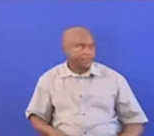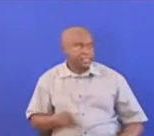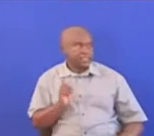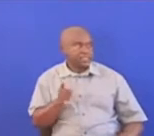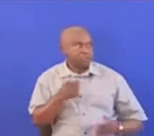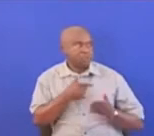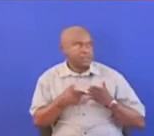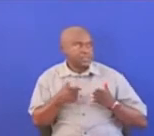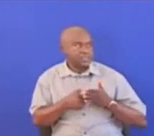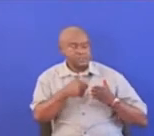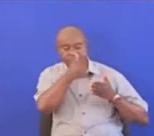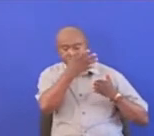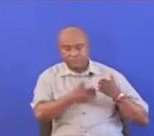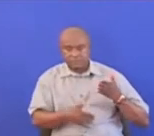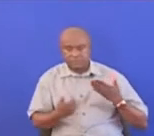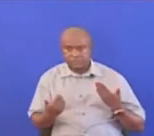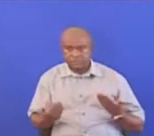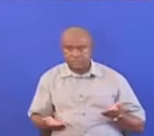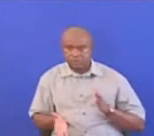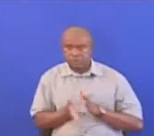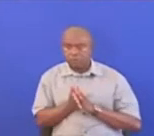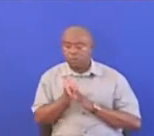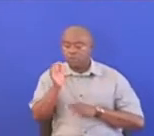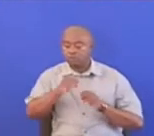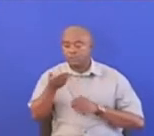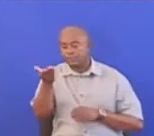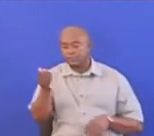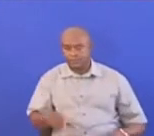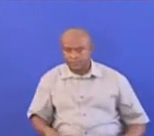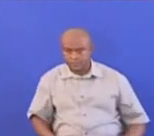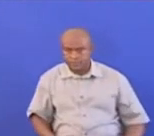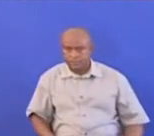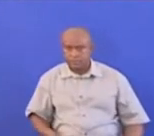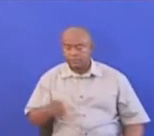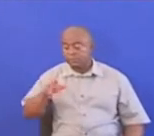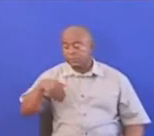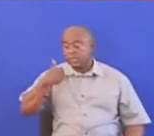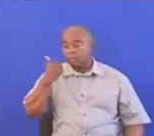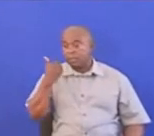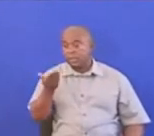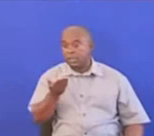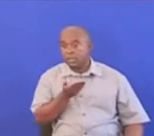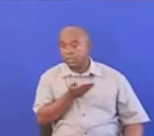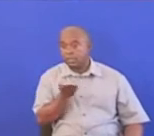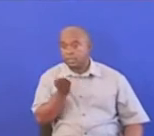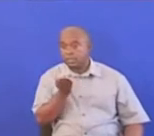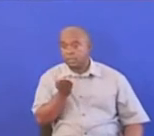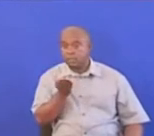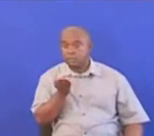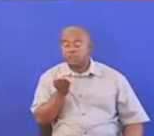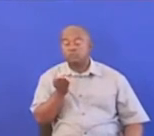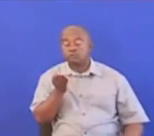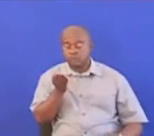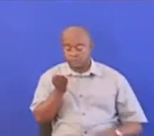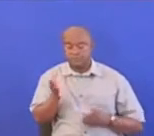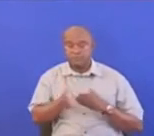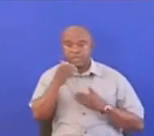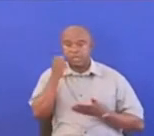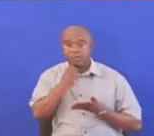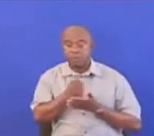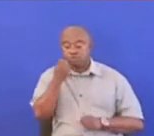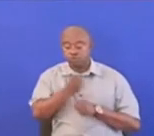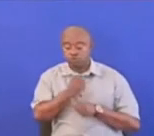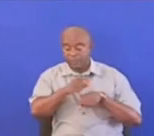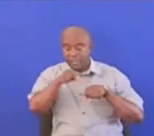hapa ya wabunge ambao wameomba kuchangia. Halafu baadaye tutahitimisha na maamuzi ambayo tutakuwa